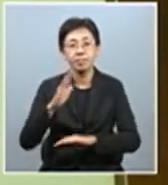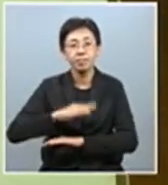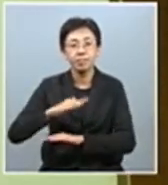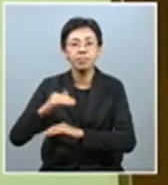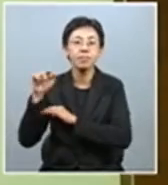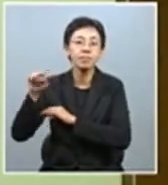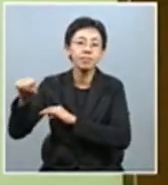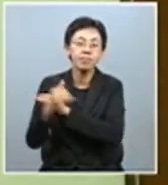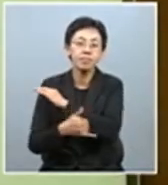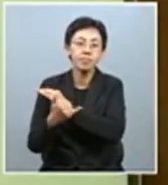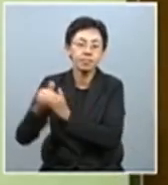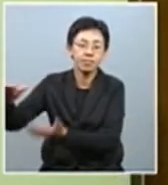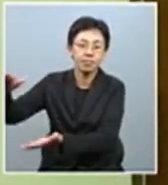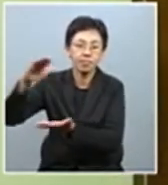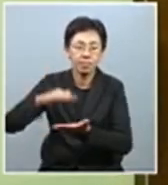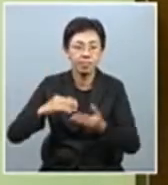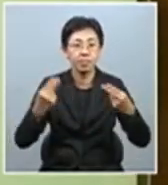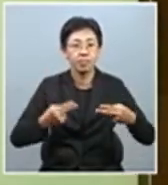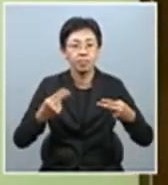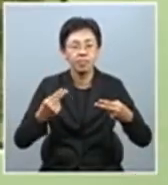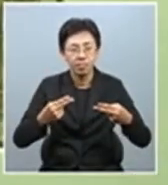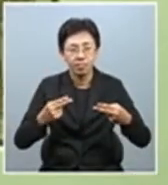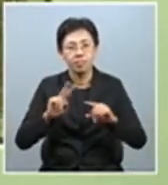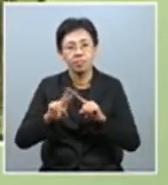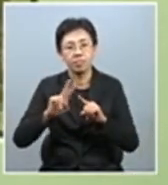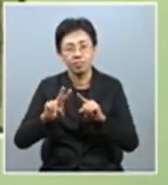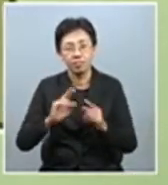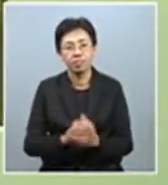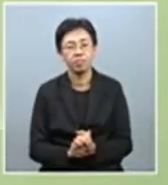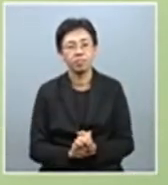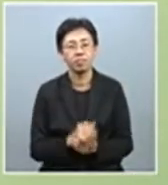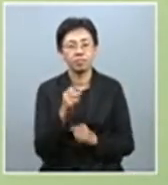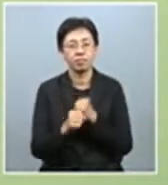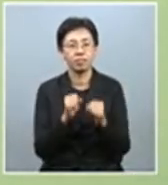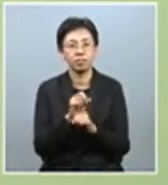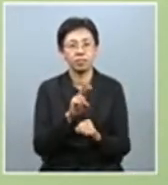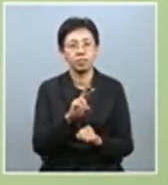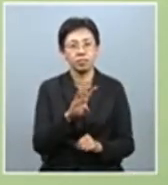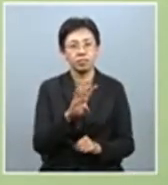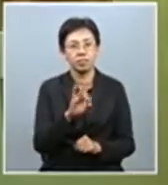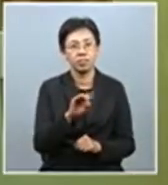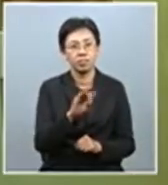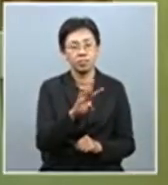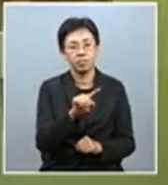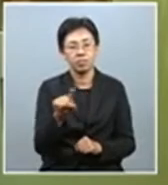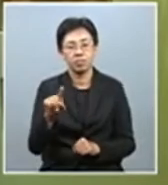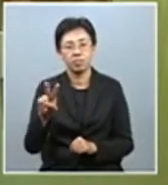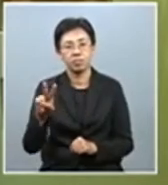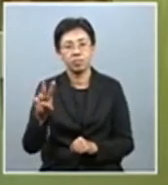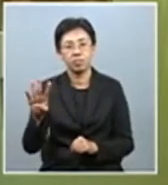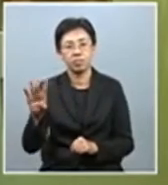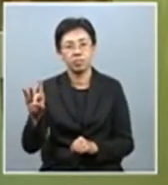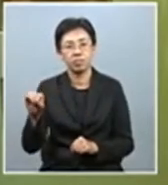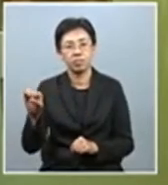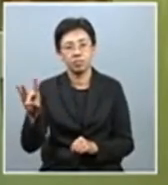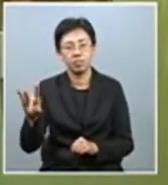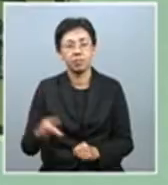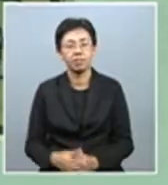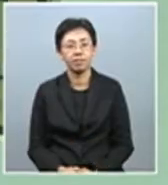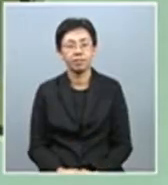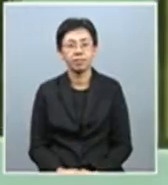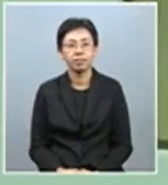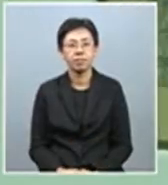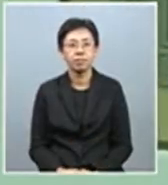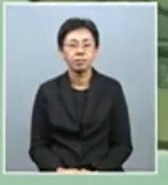ศจนกระทั่งเกิดสงครามมหาเอเชียบูรพาระหว่างพ.ศ. 2484ถึง2488ซึ่งในเว